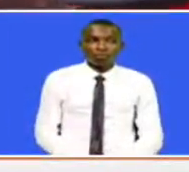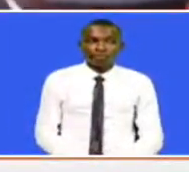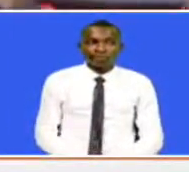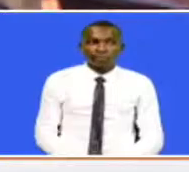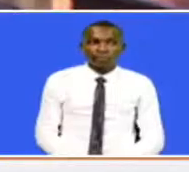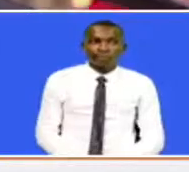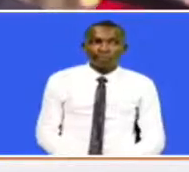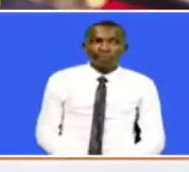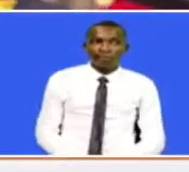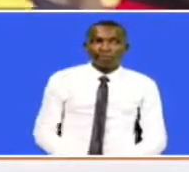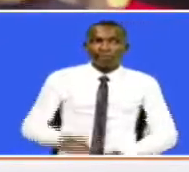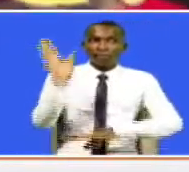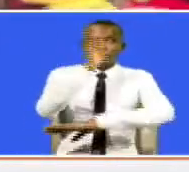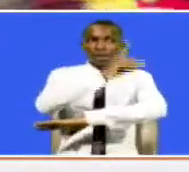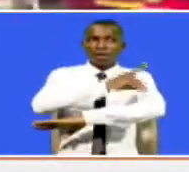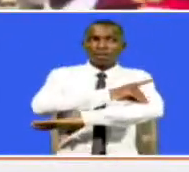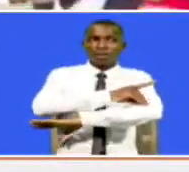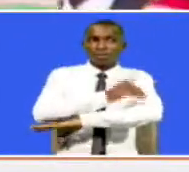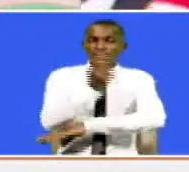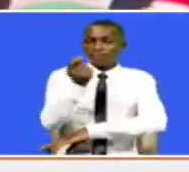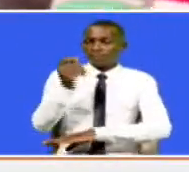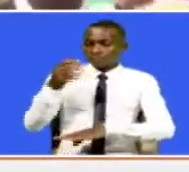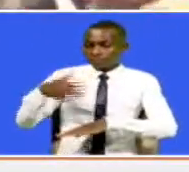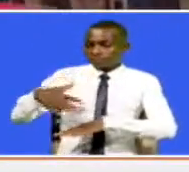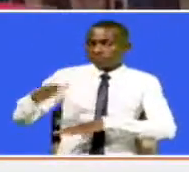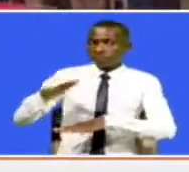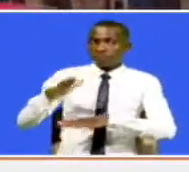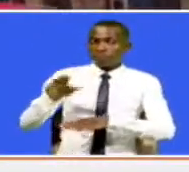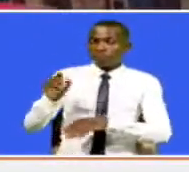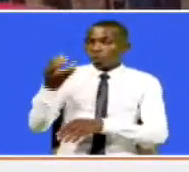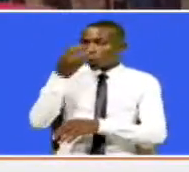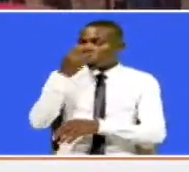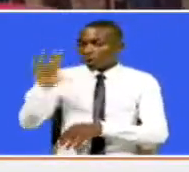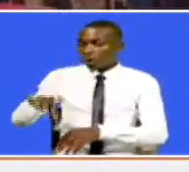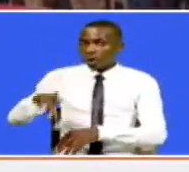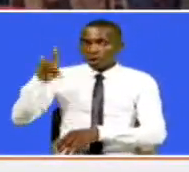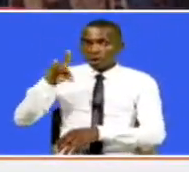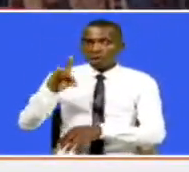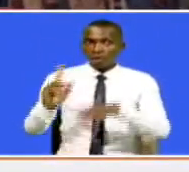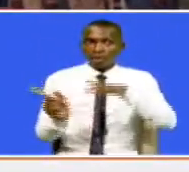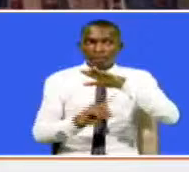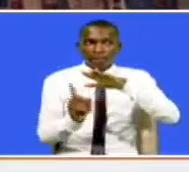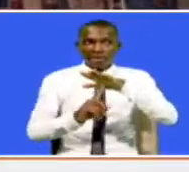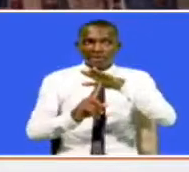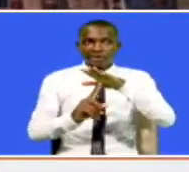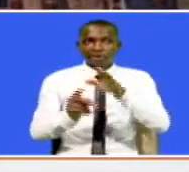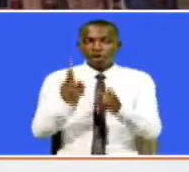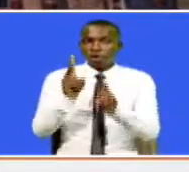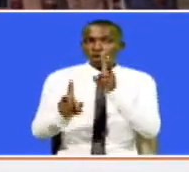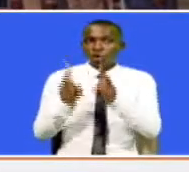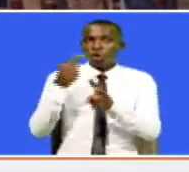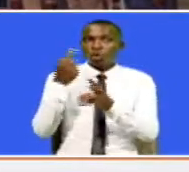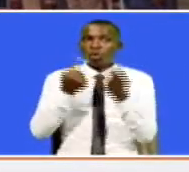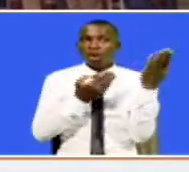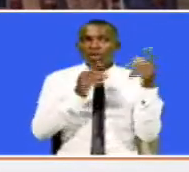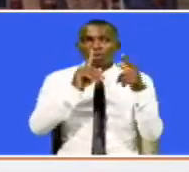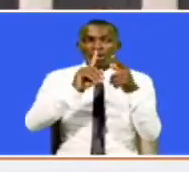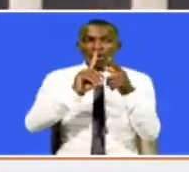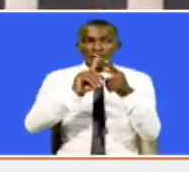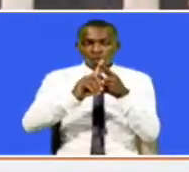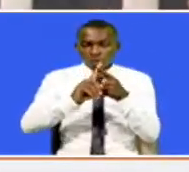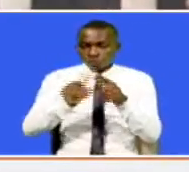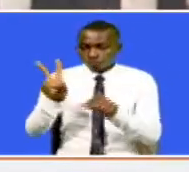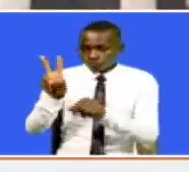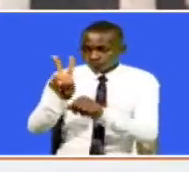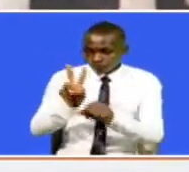Siku chache zilizopita, Rais William Ruto aliteua mawaziri 22 ambao wanatarajiwa kupigwa msasa na bunge. Baadhi ya